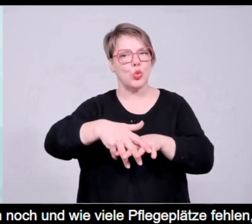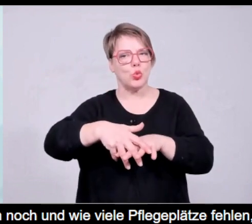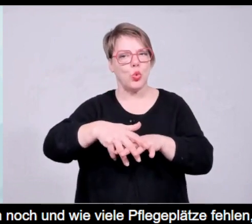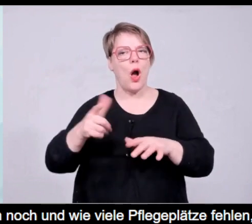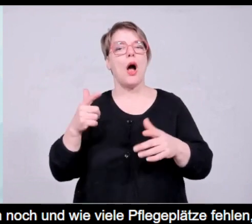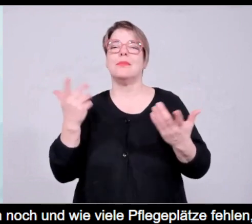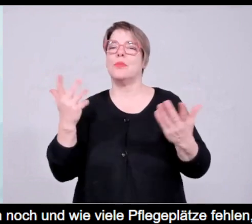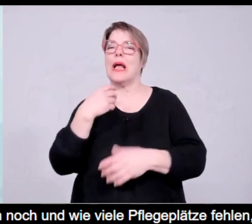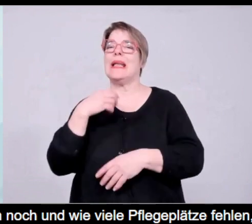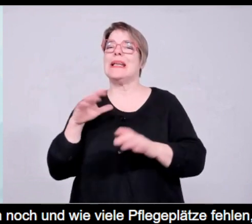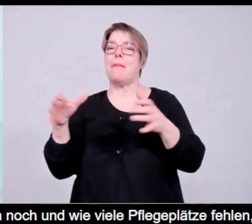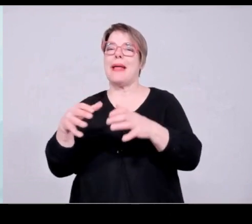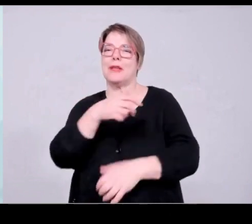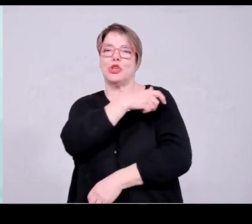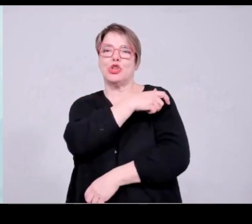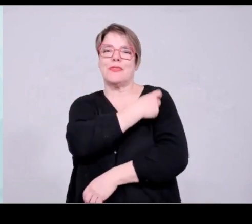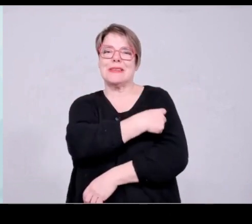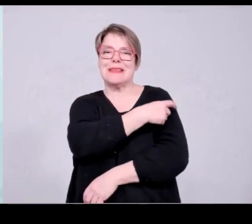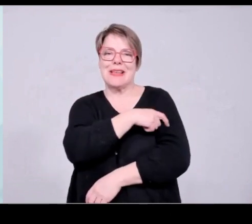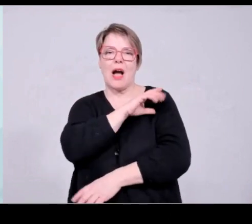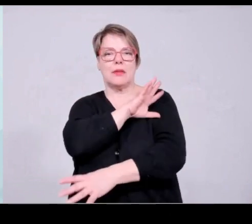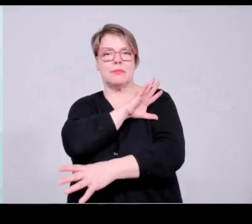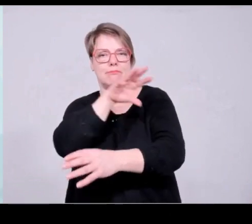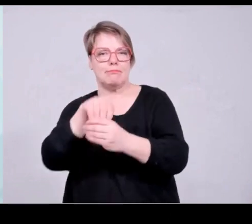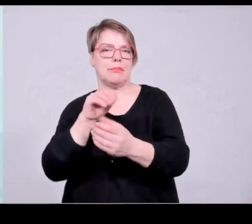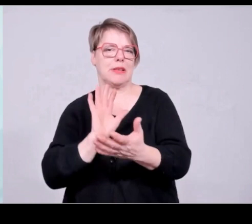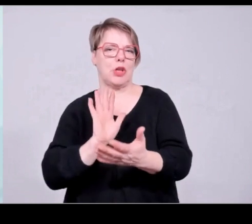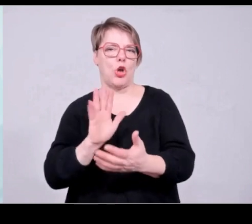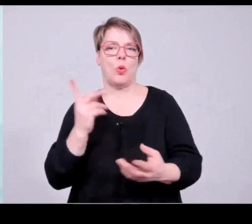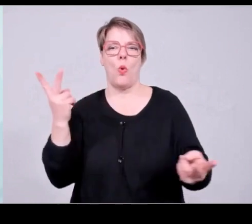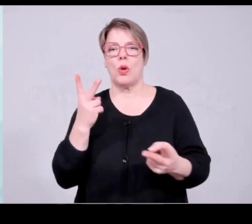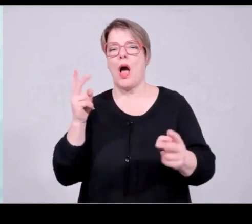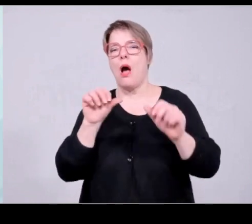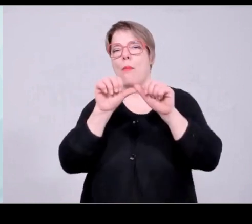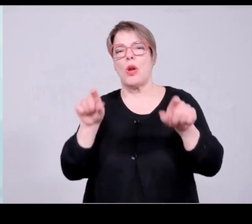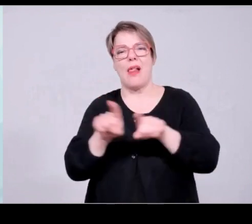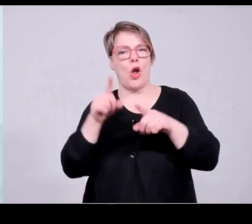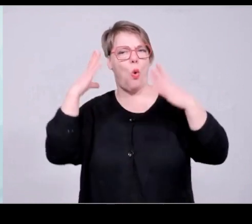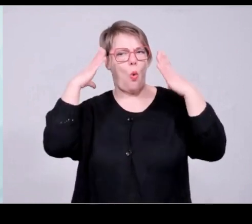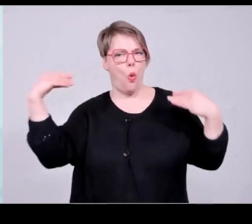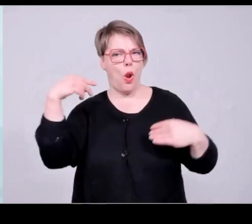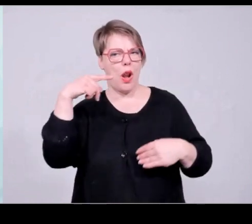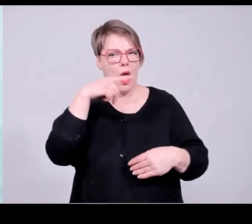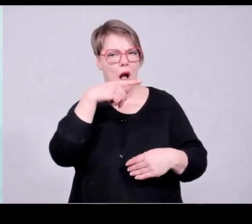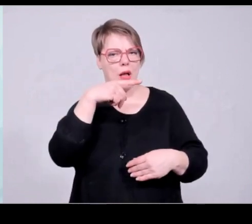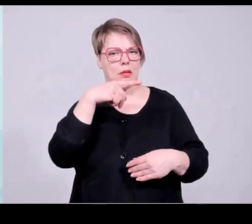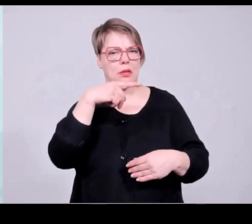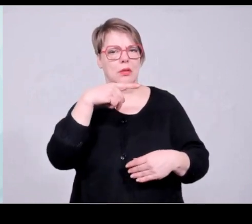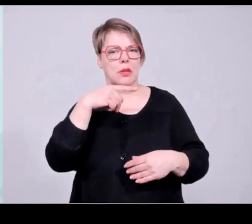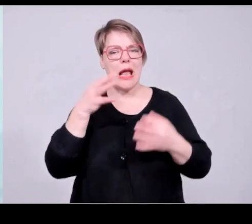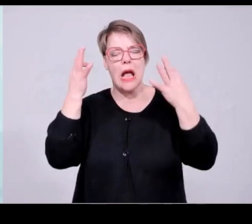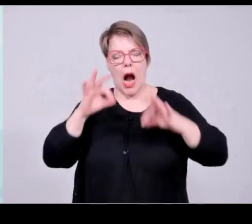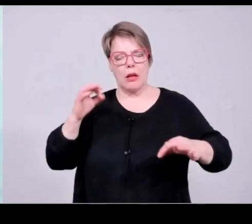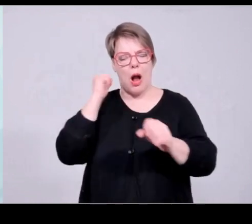Pflege daheim in Bayern. Die verfolgen wir jetzt konsequent. Wir werden auch weitere Kurzzeitpflegeplätze fördern. Auch das ist ein wichtiges Thema, weil die